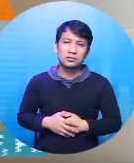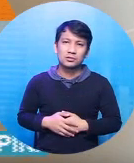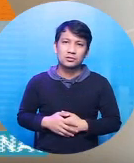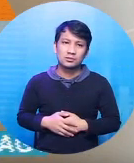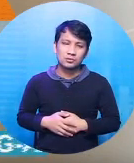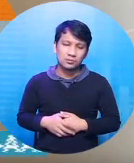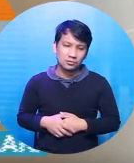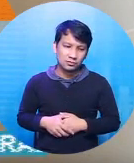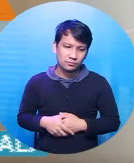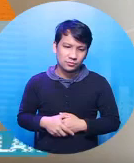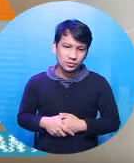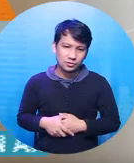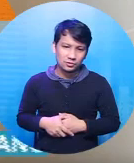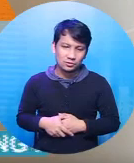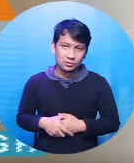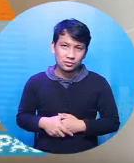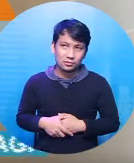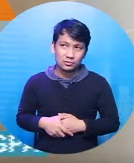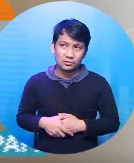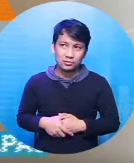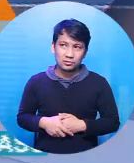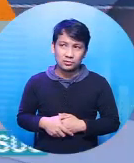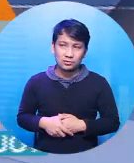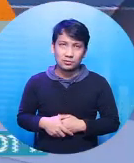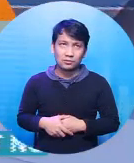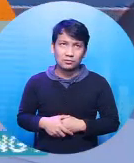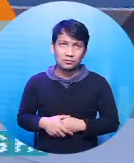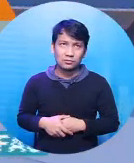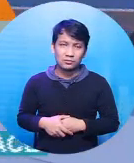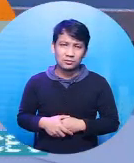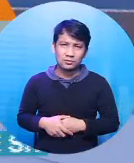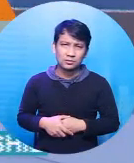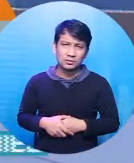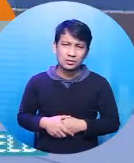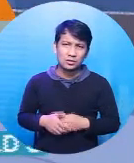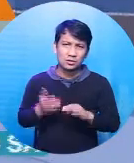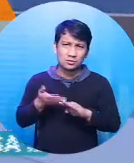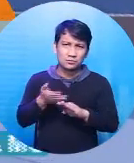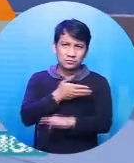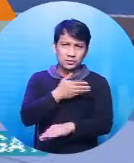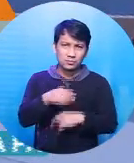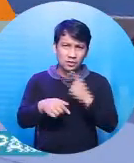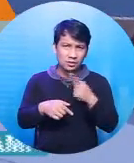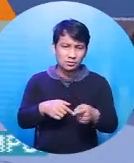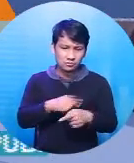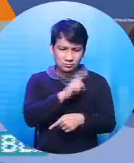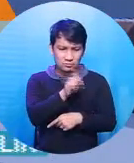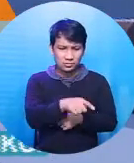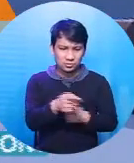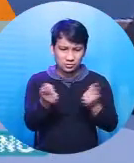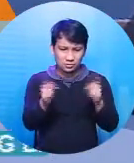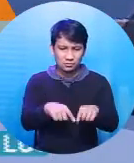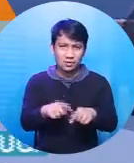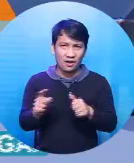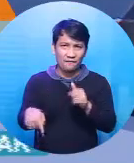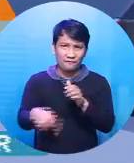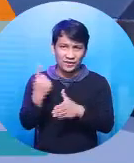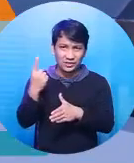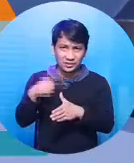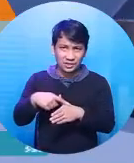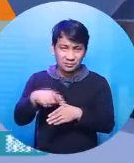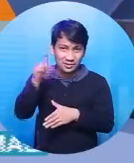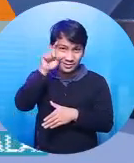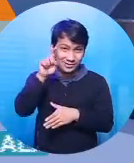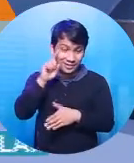Lalo na po, sir. Okay. Isa na lamang na tanong, ano, bago mangyari yung nangyari na nga, yung first time,